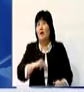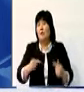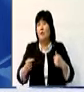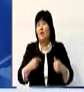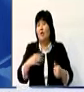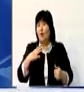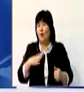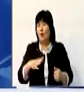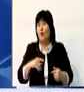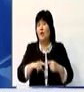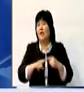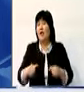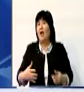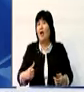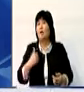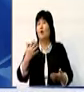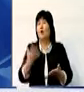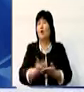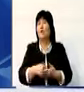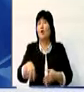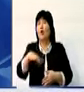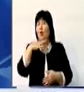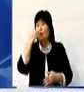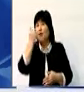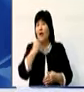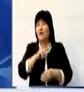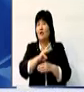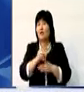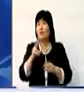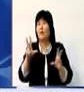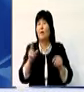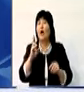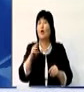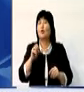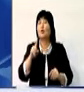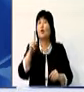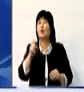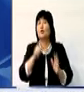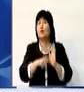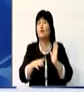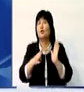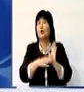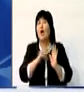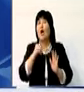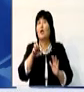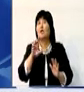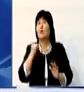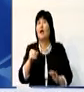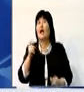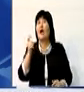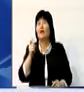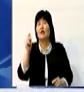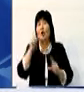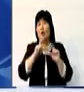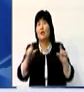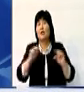көрер, мәуелі шаққа абыроймен жетіп, көптің алғысына бөлендінің өзі бір бақыт. Қарауылтөбедегі нөмірі 179-шы айтпай, Хангелин атындағы орта